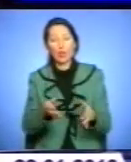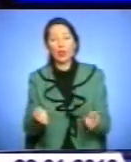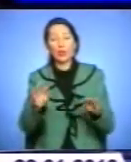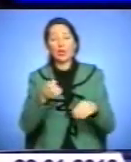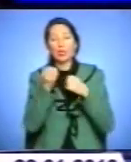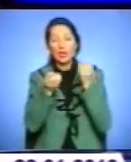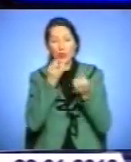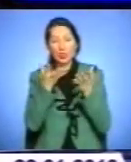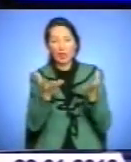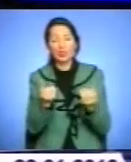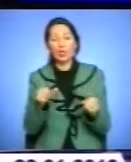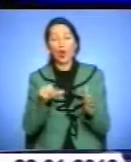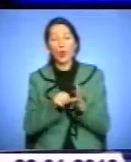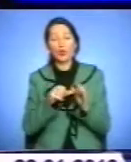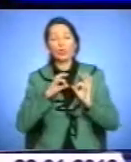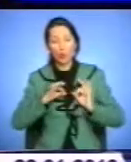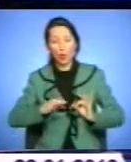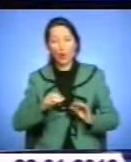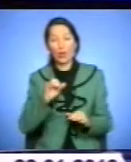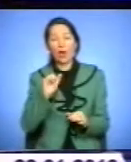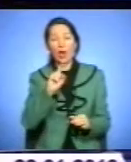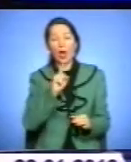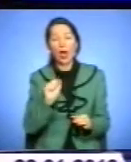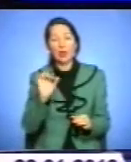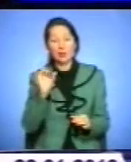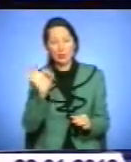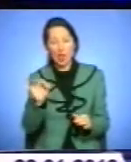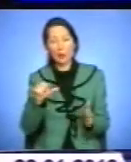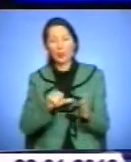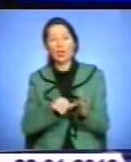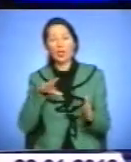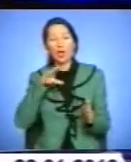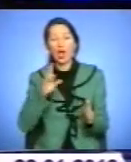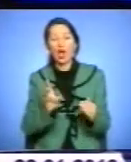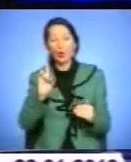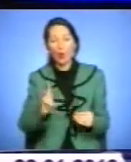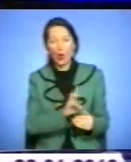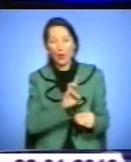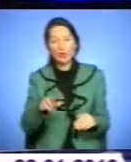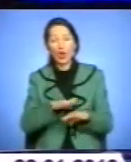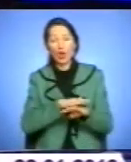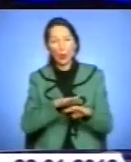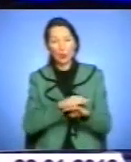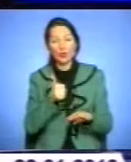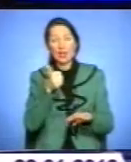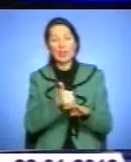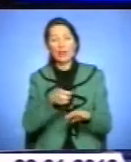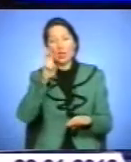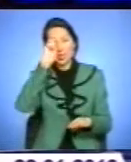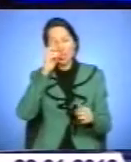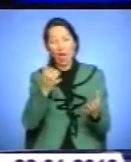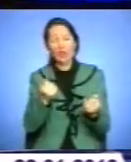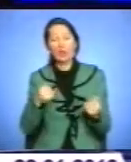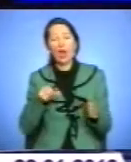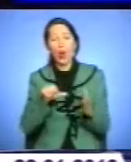прем'єр-міністр Микола Азаров, урядовці, представники духовенства та громадськості. Також глава держави взяв участь в урочистому зібранні, присвяченому